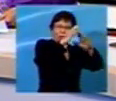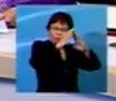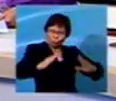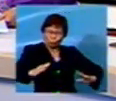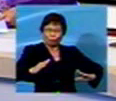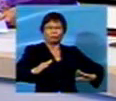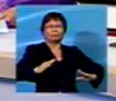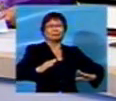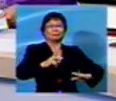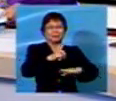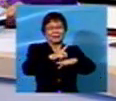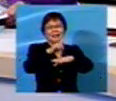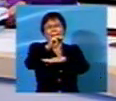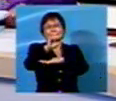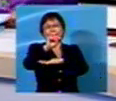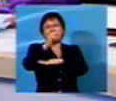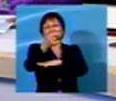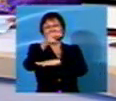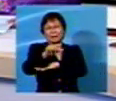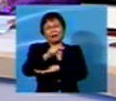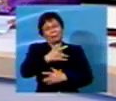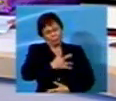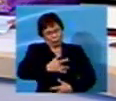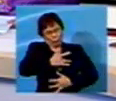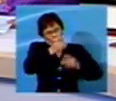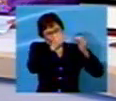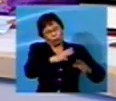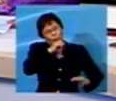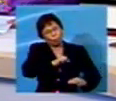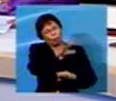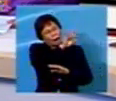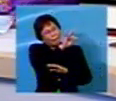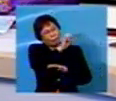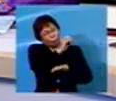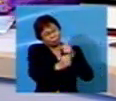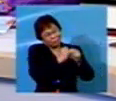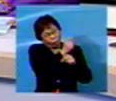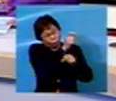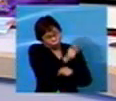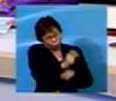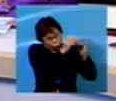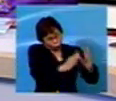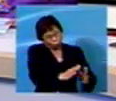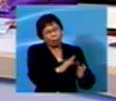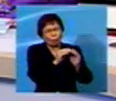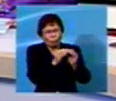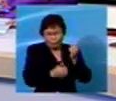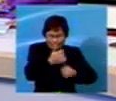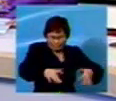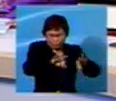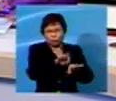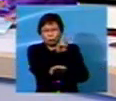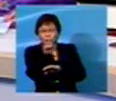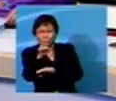kampung Kemuning machang usaha untuk menghargai jasa guru berusia 80 tahun itu lebih bermakna apabila 22